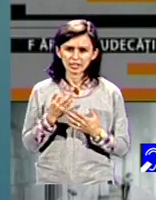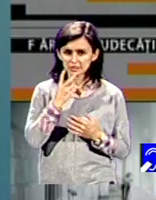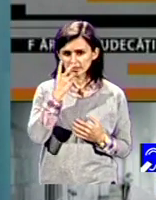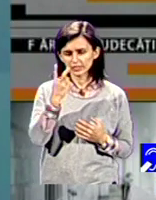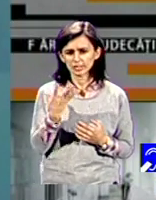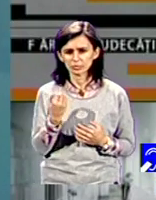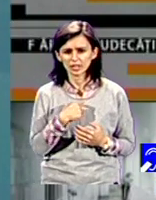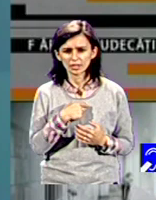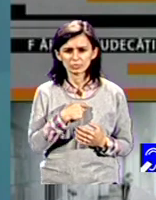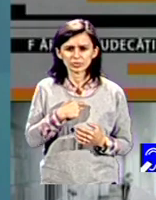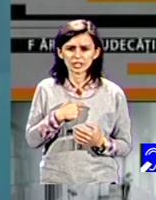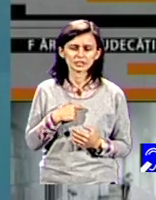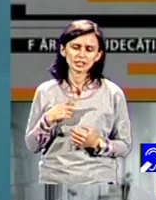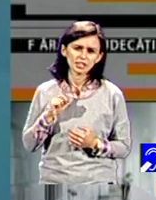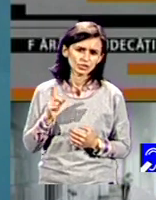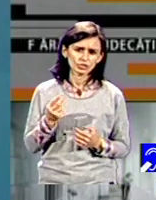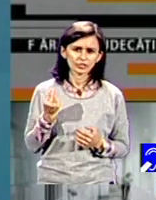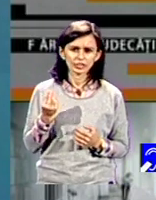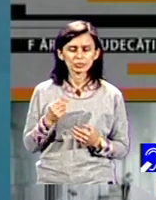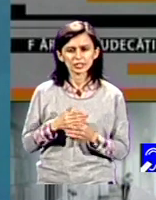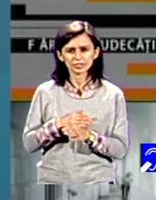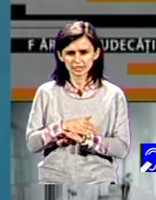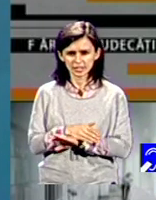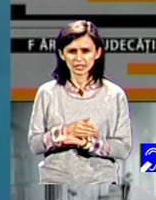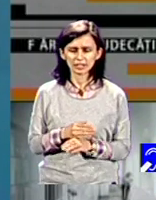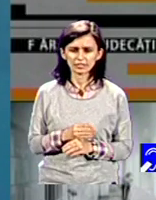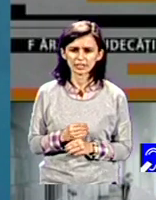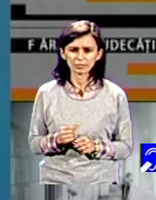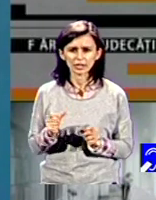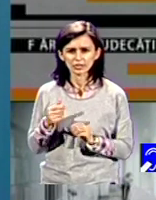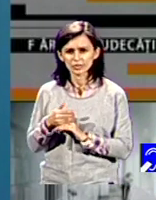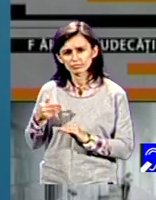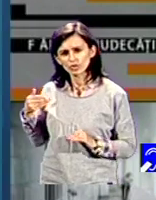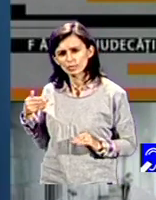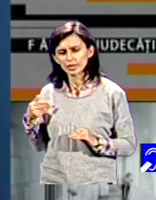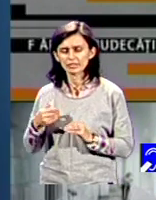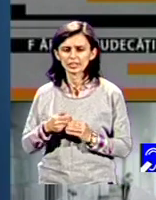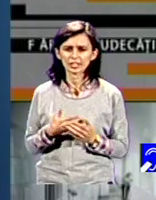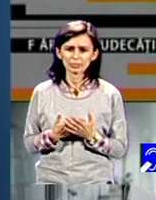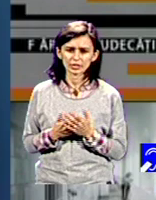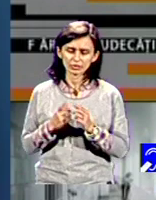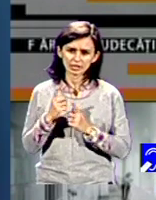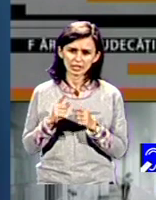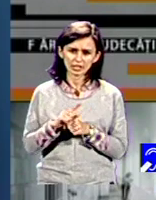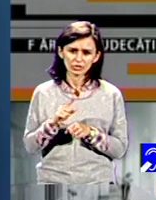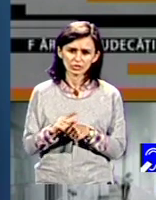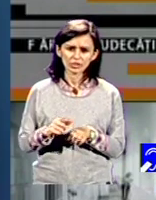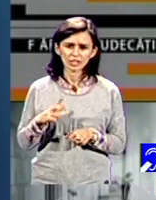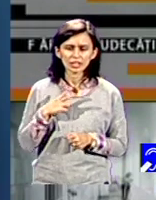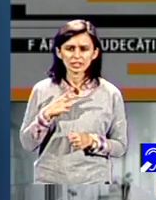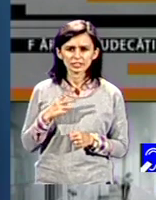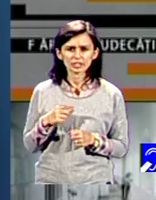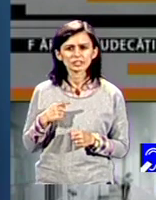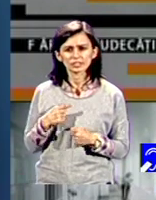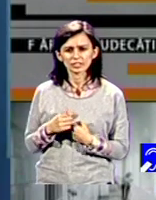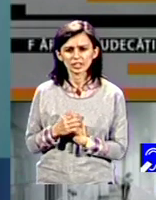și să intervenim încă de acum să facem această etapă de prevenție pentru că dacă lucrurile listă să meargă prost probabil ele vor merge dar noi